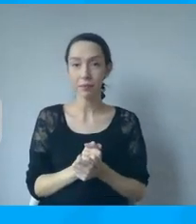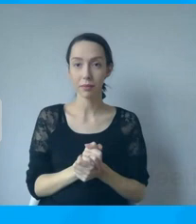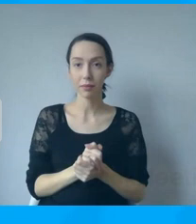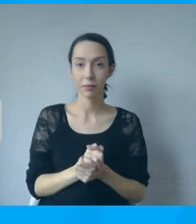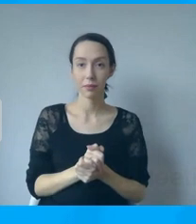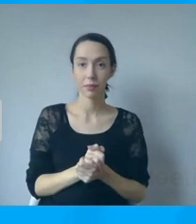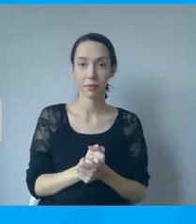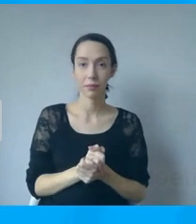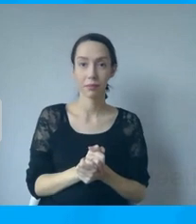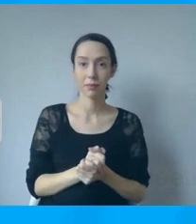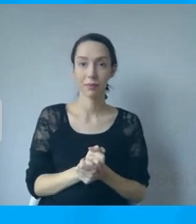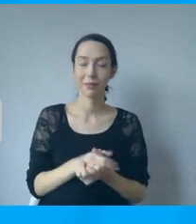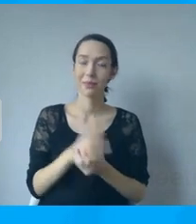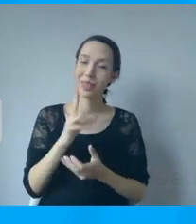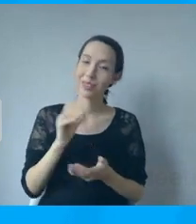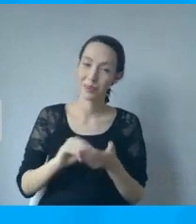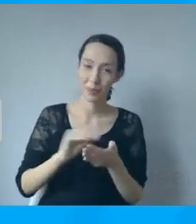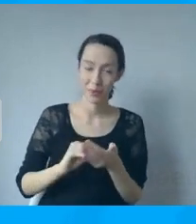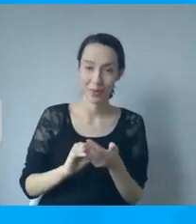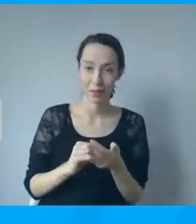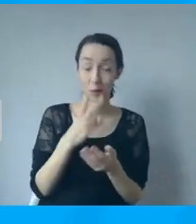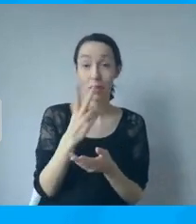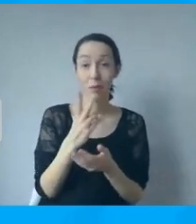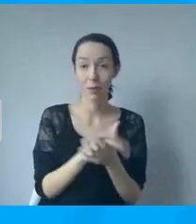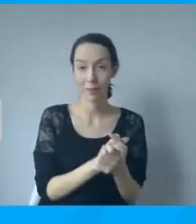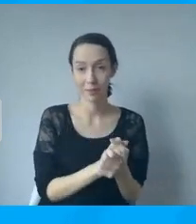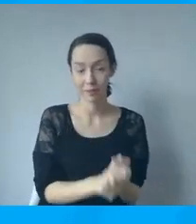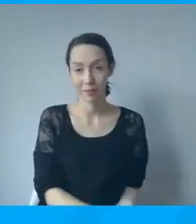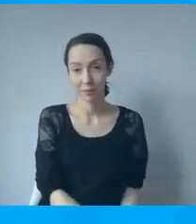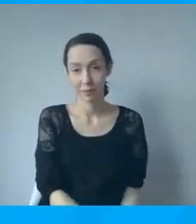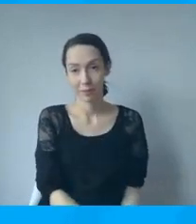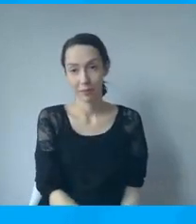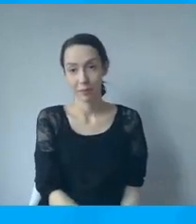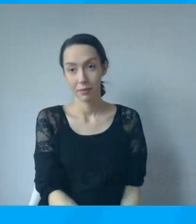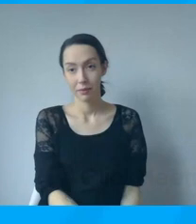Widzisz, jeszcze ktoś tutaj pisze, także zaraz zobaczymy.